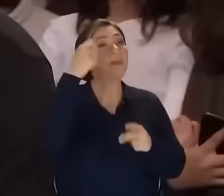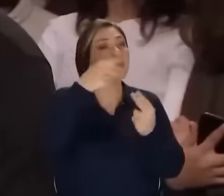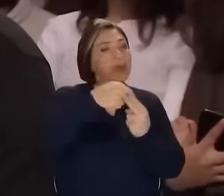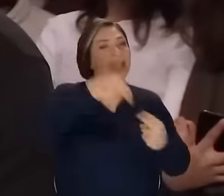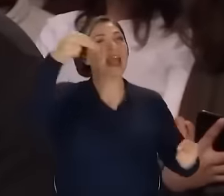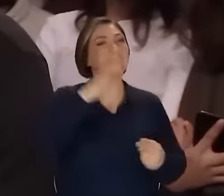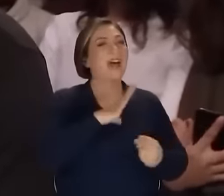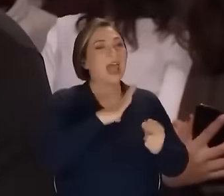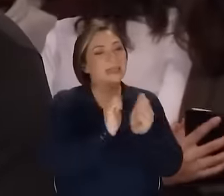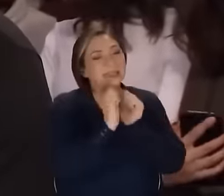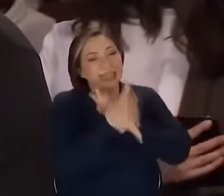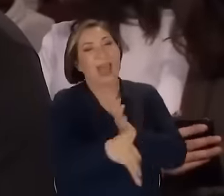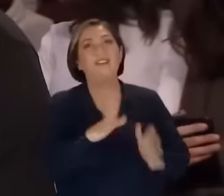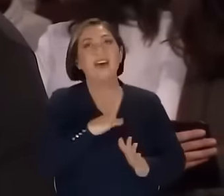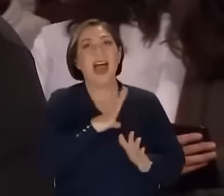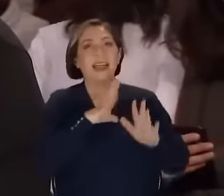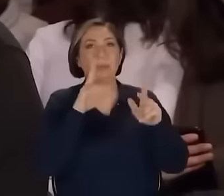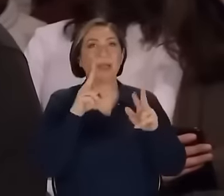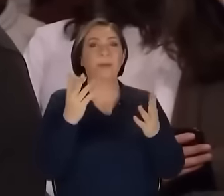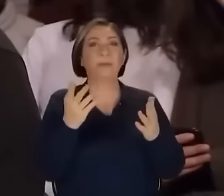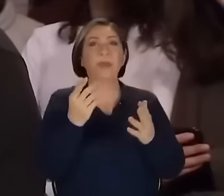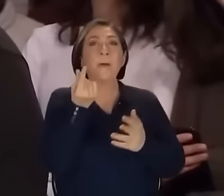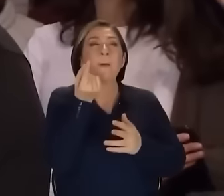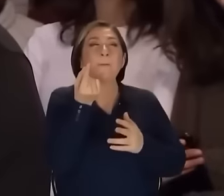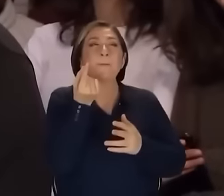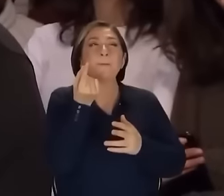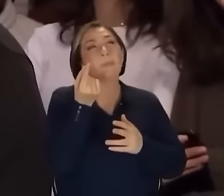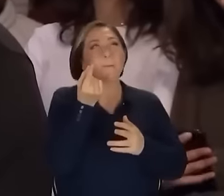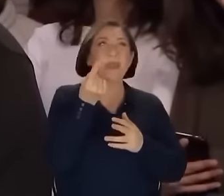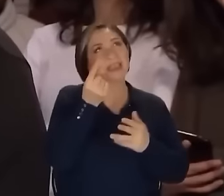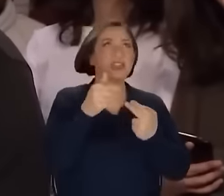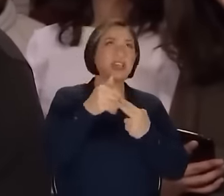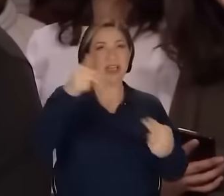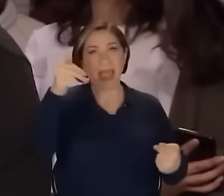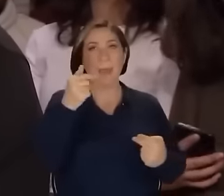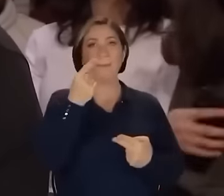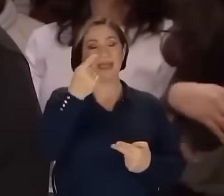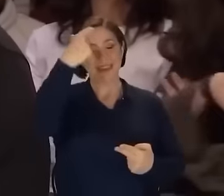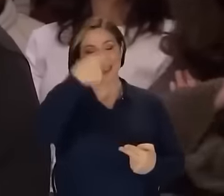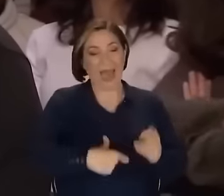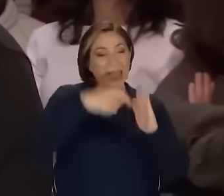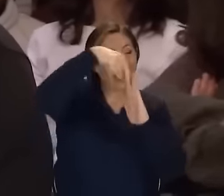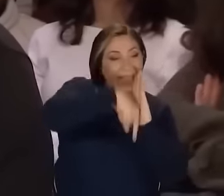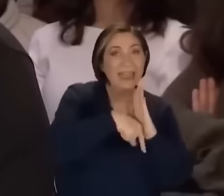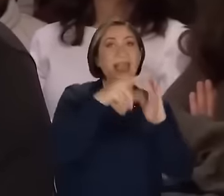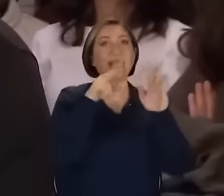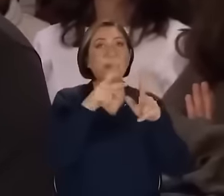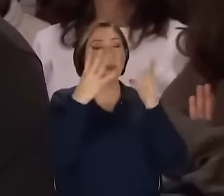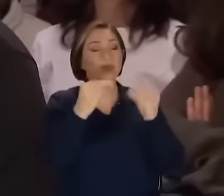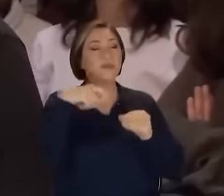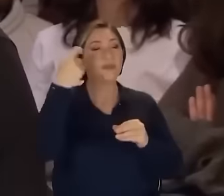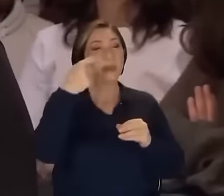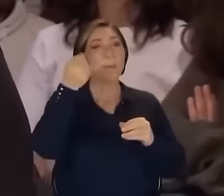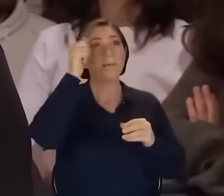var ya bizim memlekette. Yani birazcık öyküsellik, biraz karakter derinliği falan olunca film